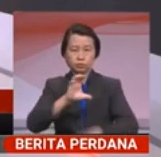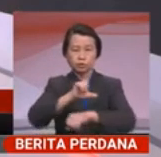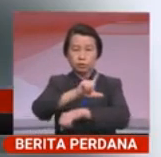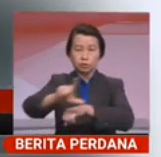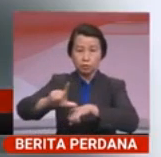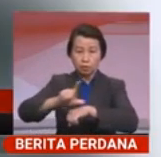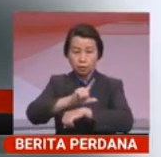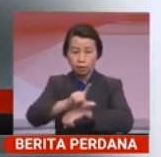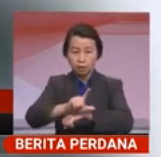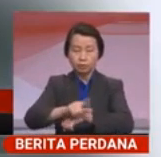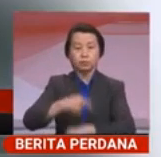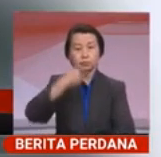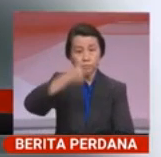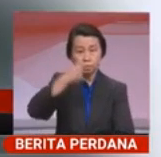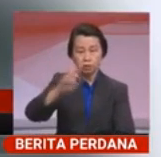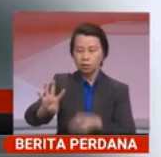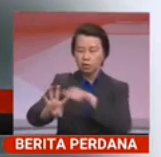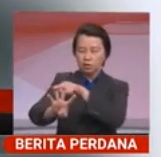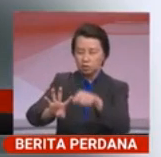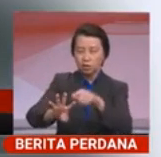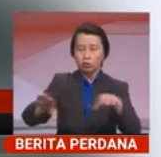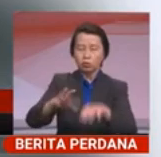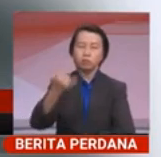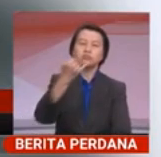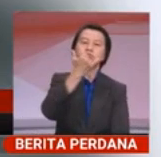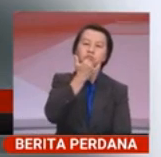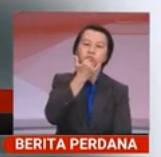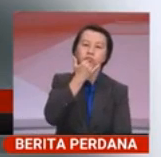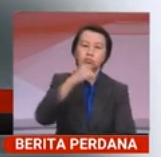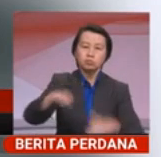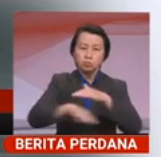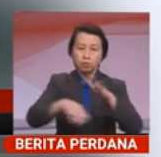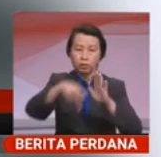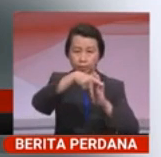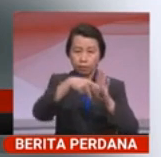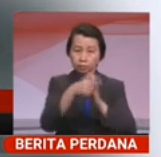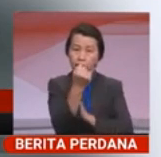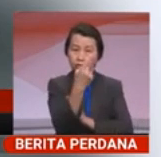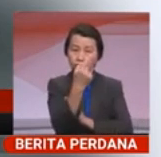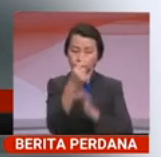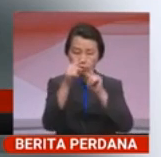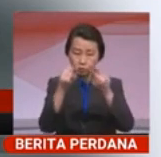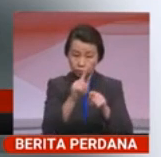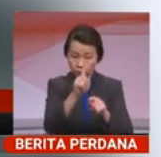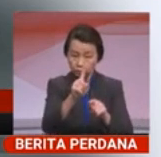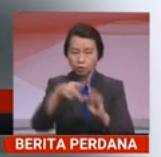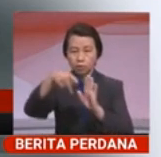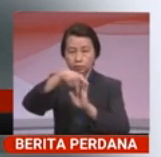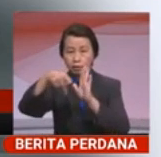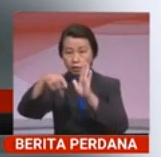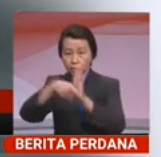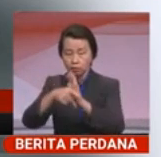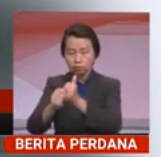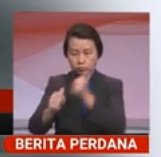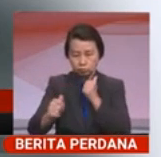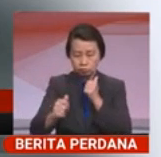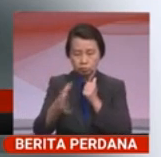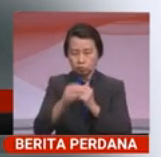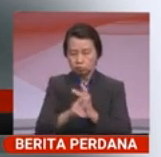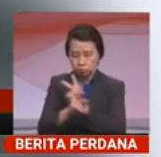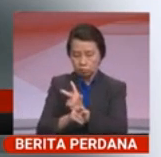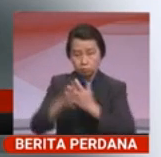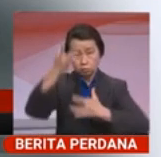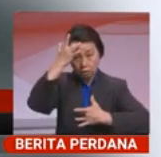Superintenden Muhammad Farid Ahmad berkata mereka melakukan kesalahan di bawah Peraturan 11-1 Peraturan-Peraturan Pencegahan dan